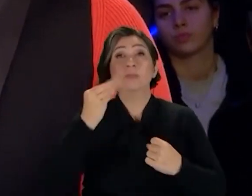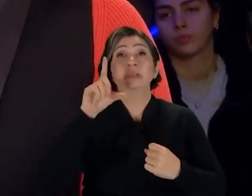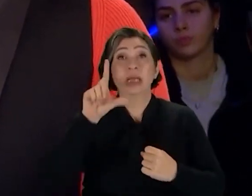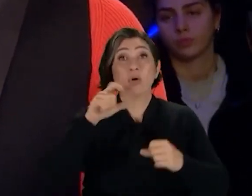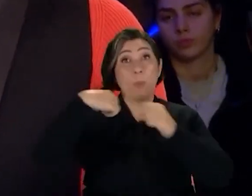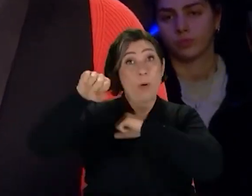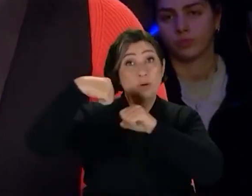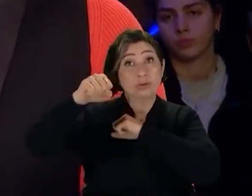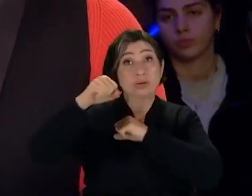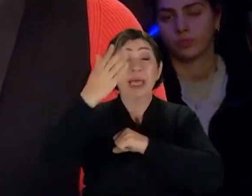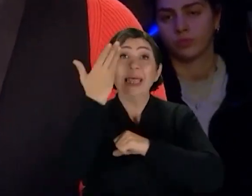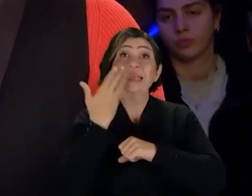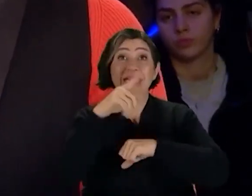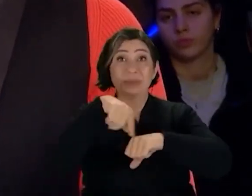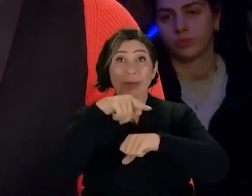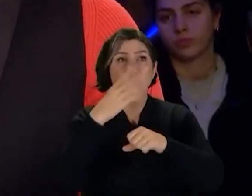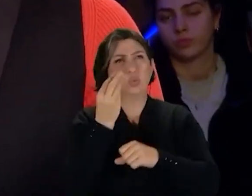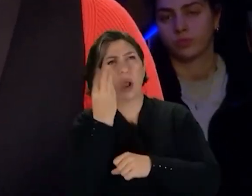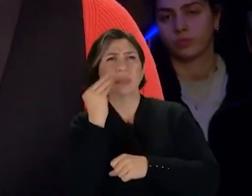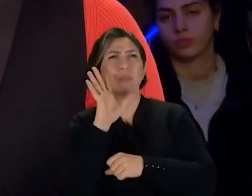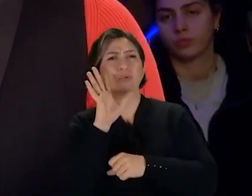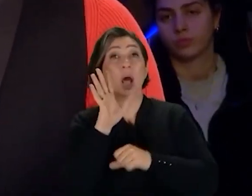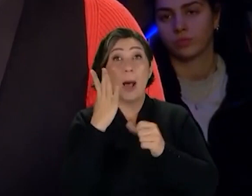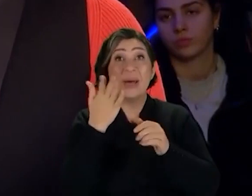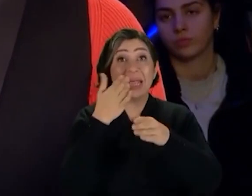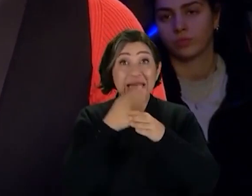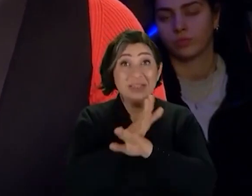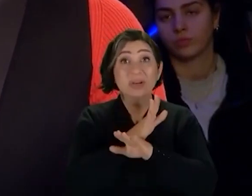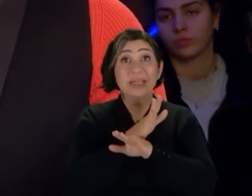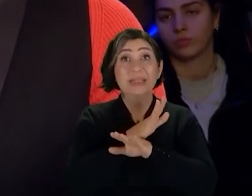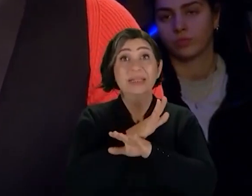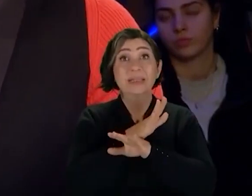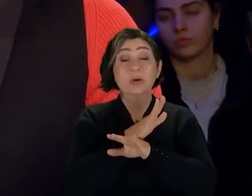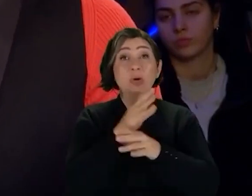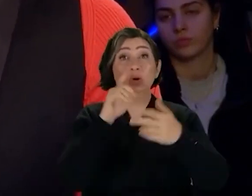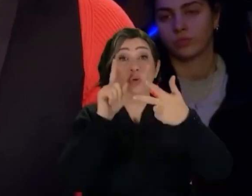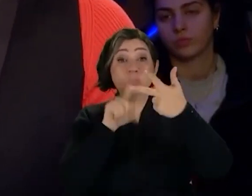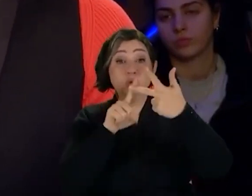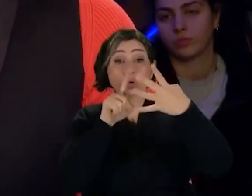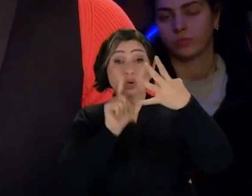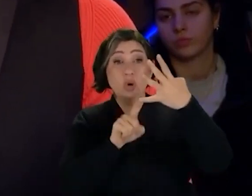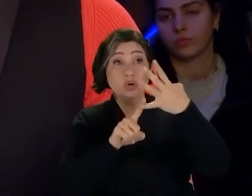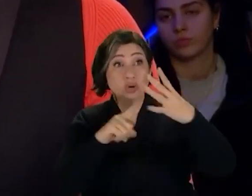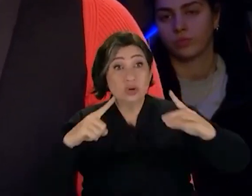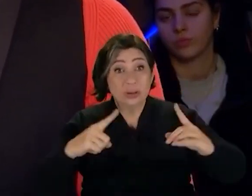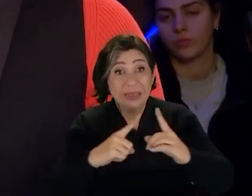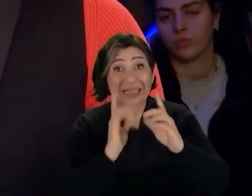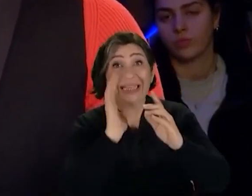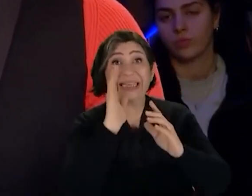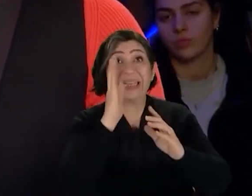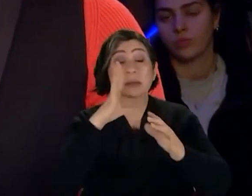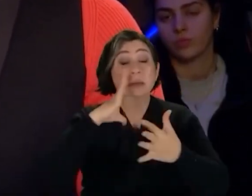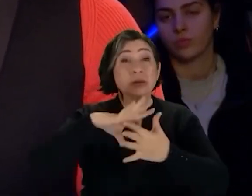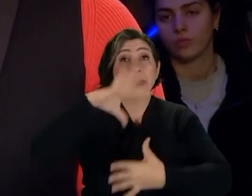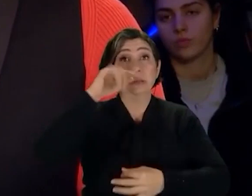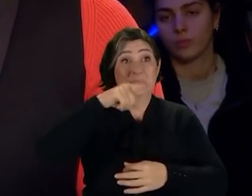boks Hani izlediğimiz zaman çok anlamıyoruz Ama gerçekten Ee üçüncü dördüncü raun'da giden maçlarda ki